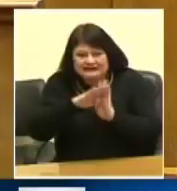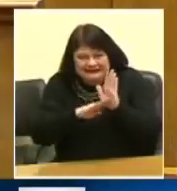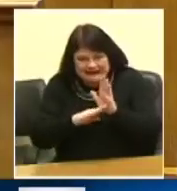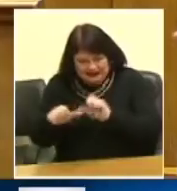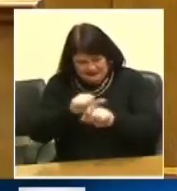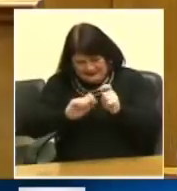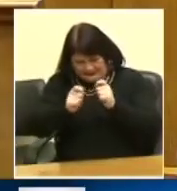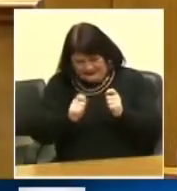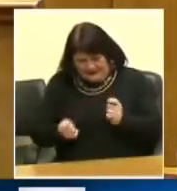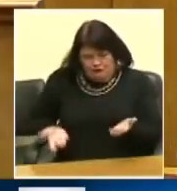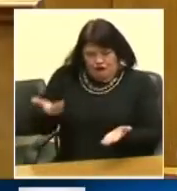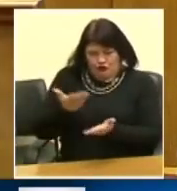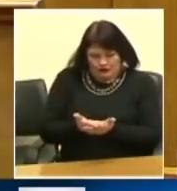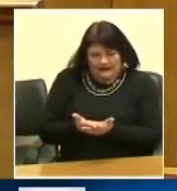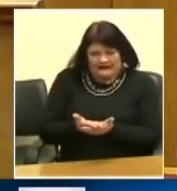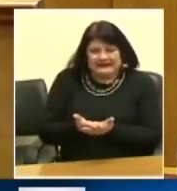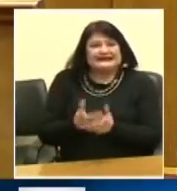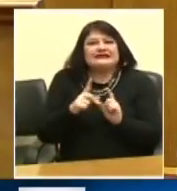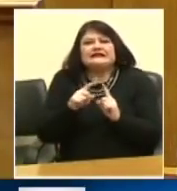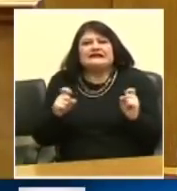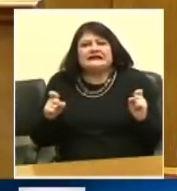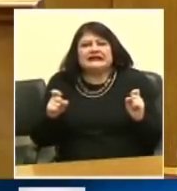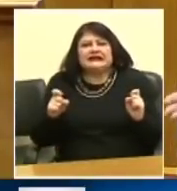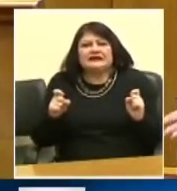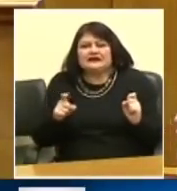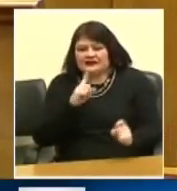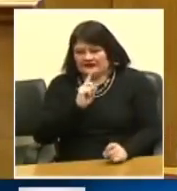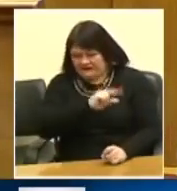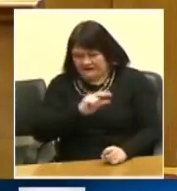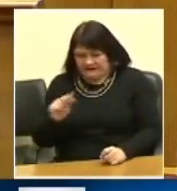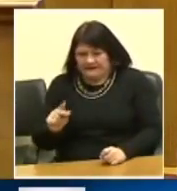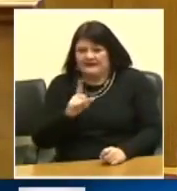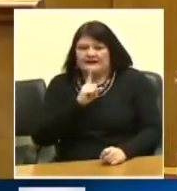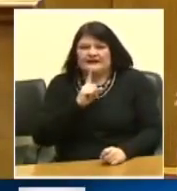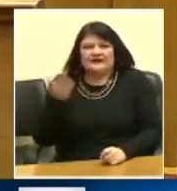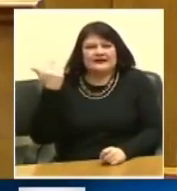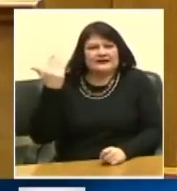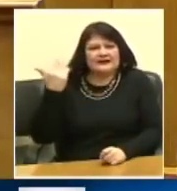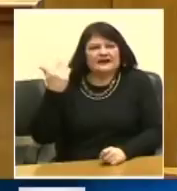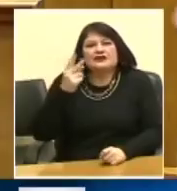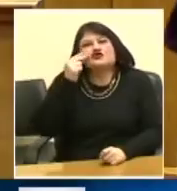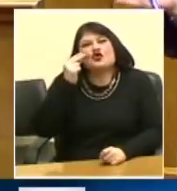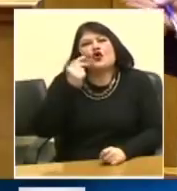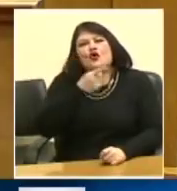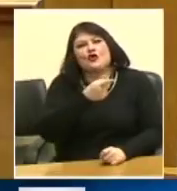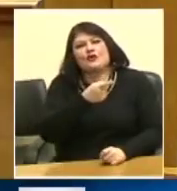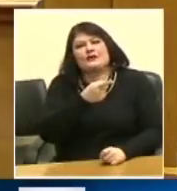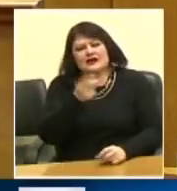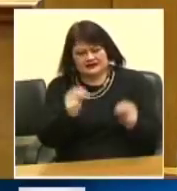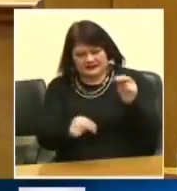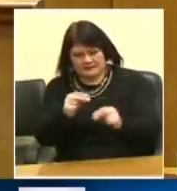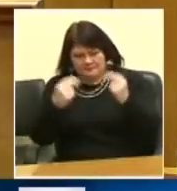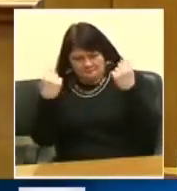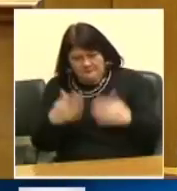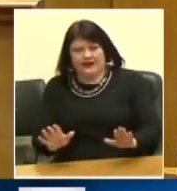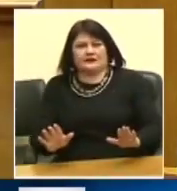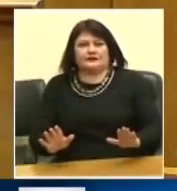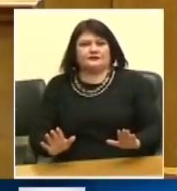που προτείνεται εδώ είναι ανάλογη με τη συνταγματική αναθεώρηση που έγινε στα Σκόπια και την οποία ψηφίσατε